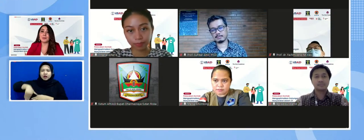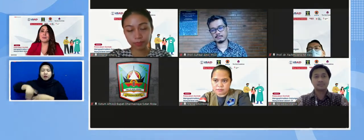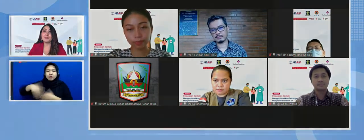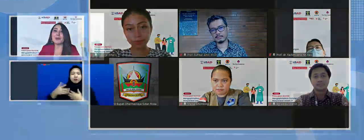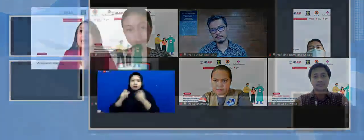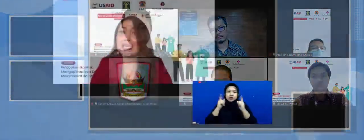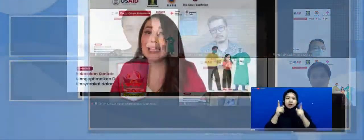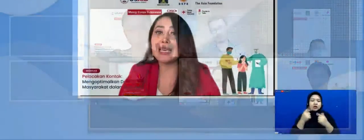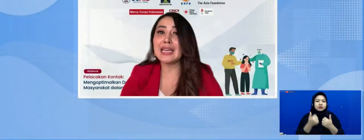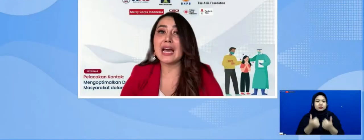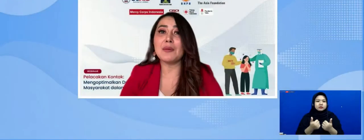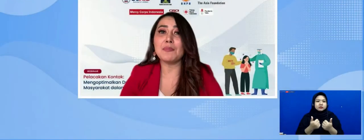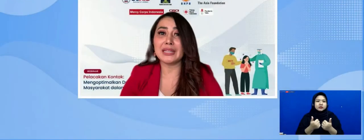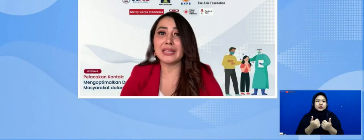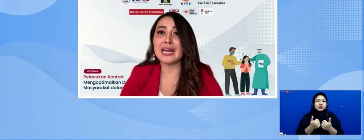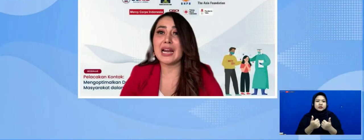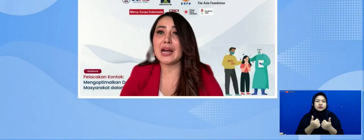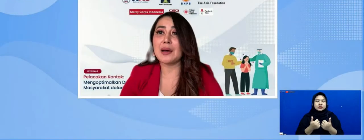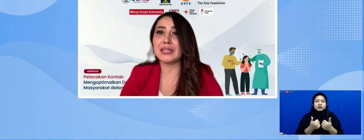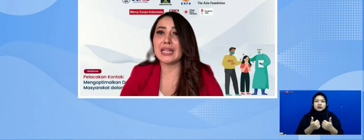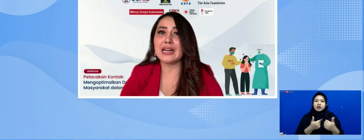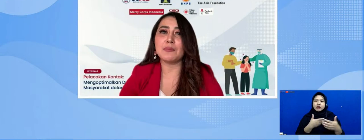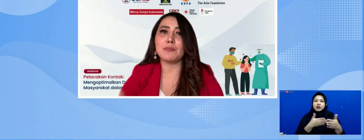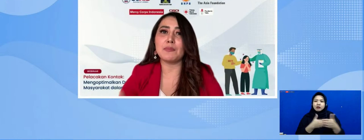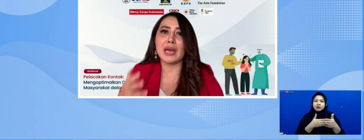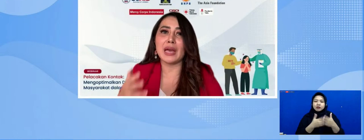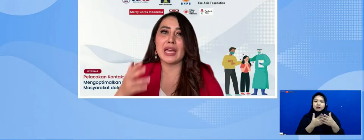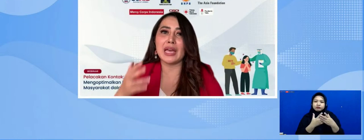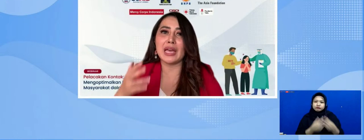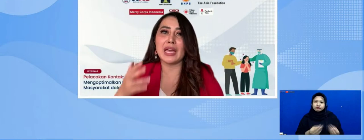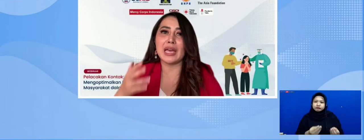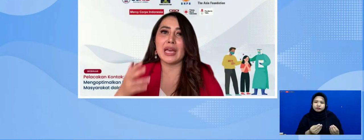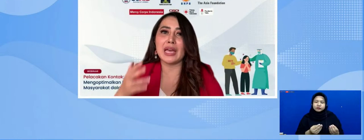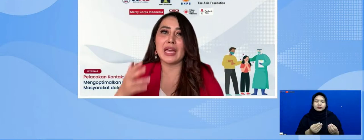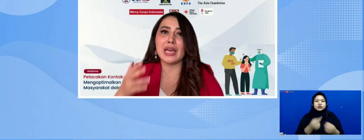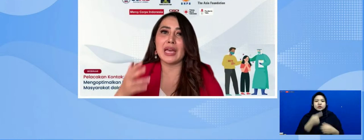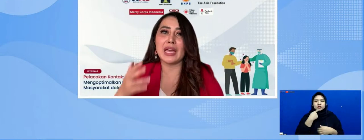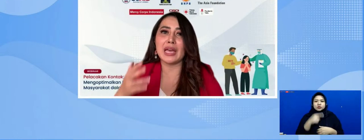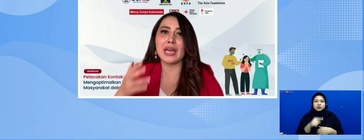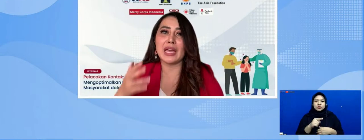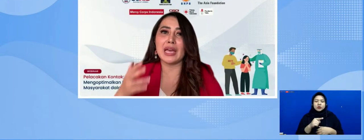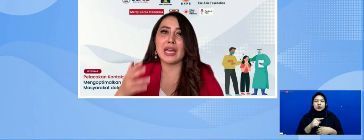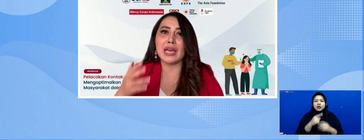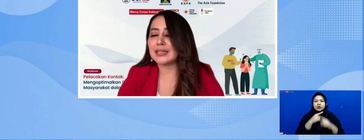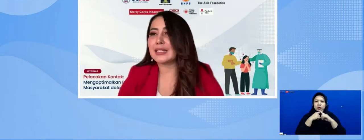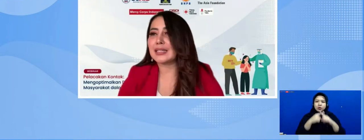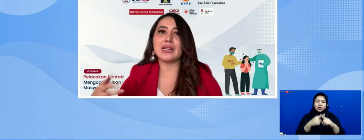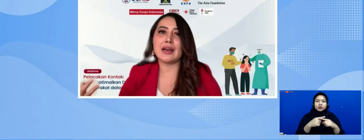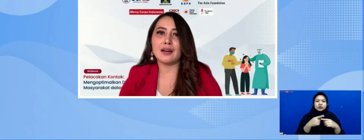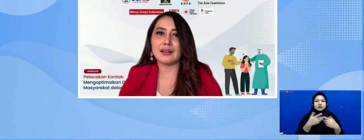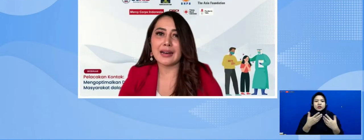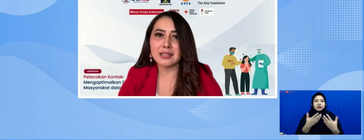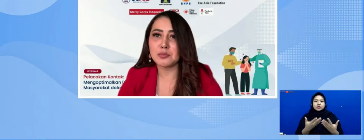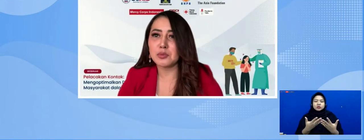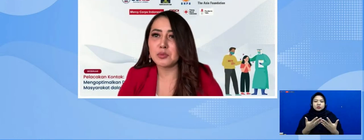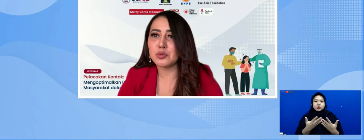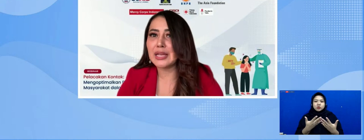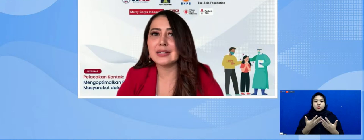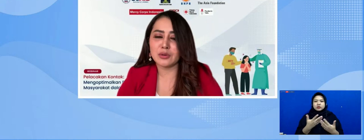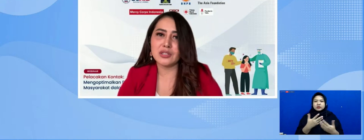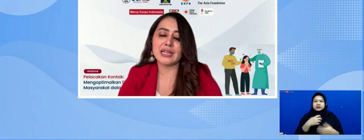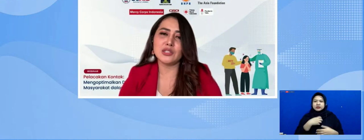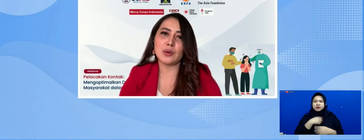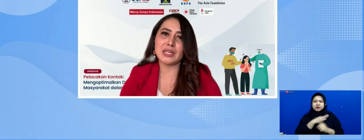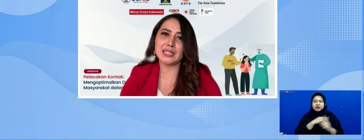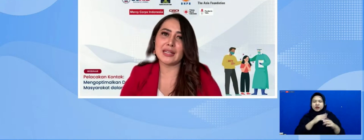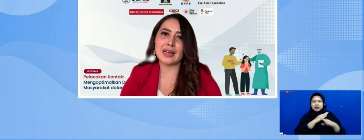untuk dapat memerangi hambatan-hambatan yang ada, baik hoax atau mungkin juga sikap binaya dari masyarakat kita